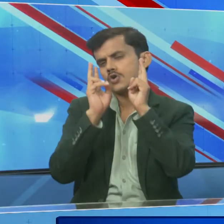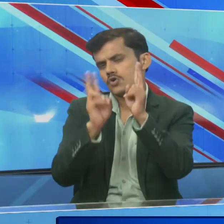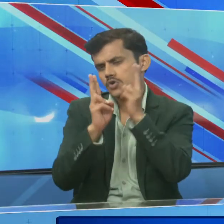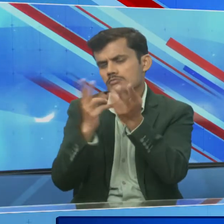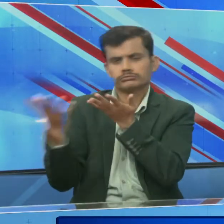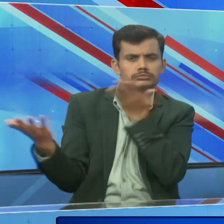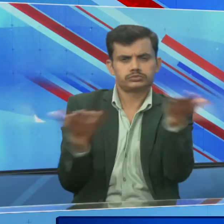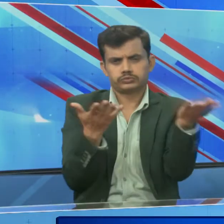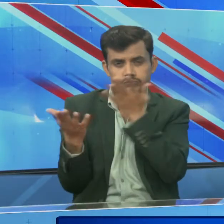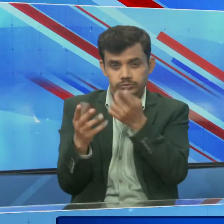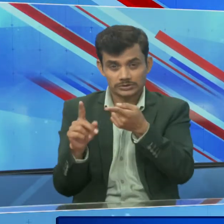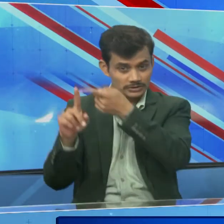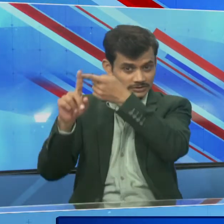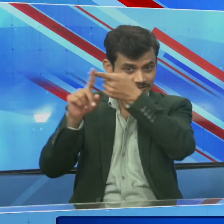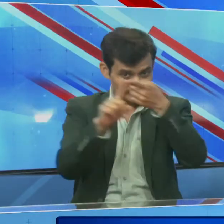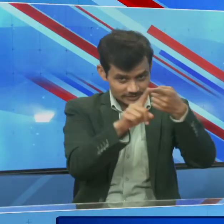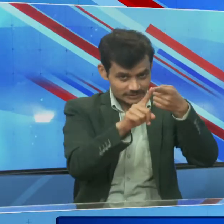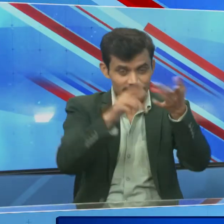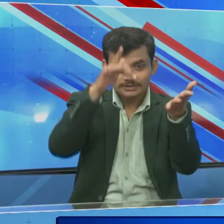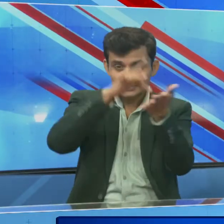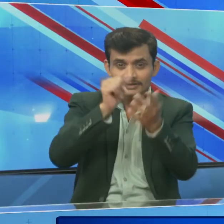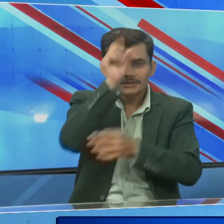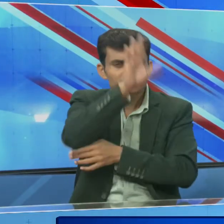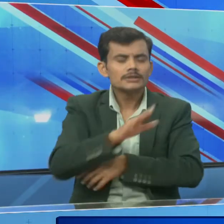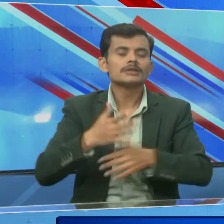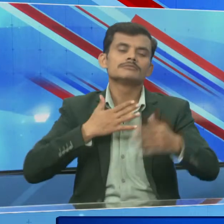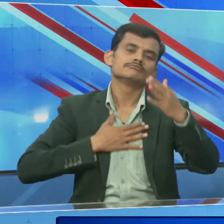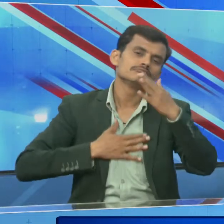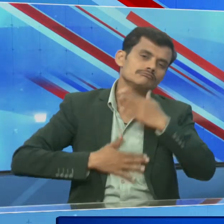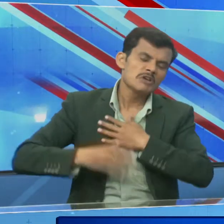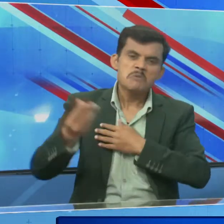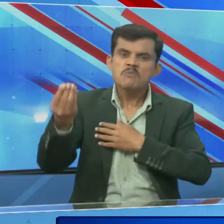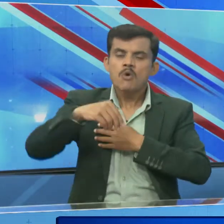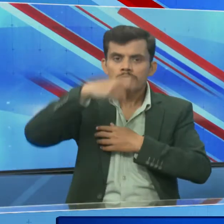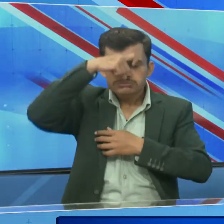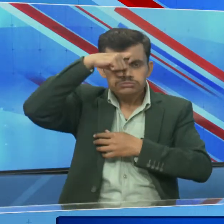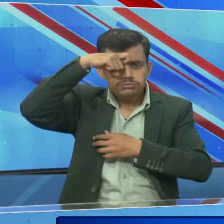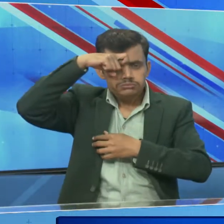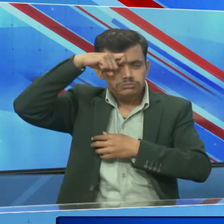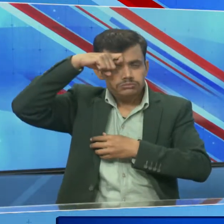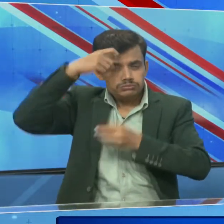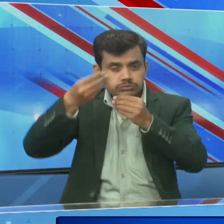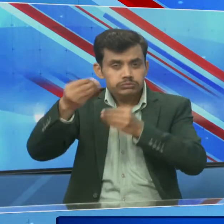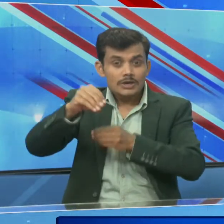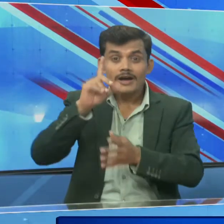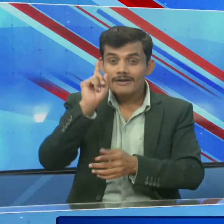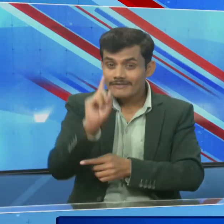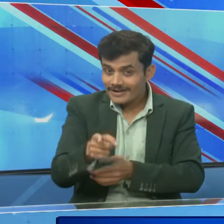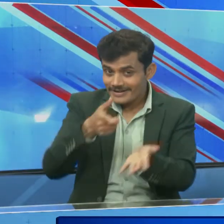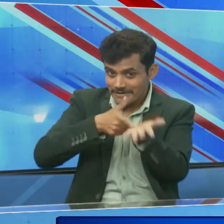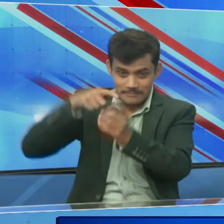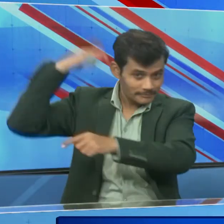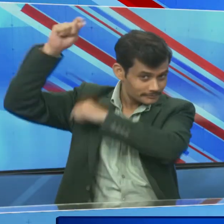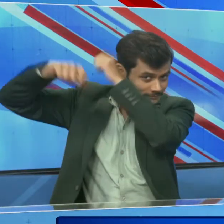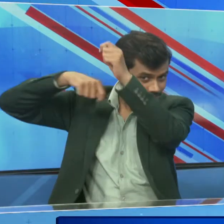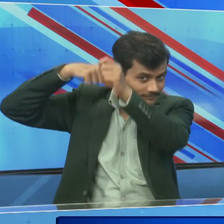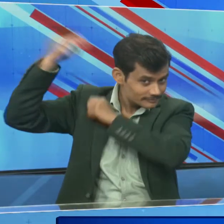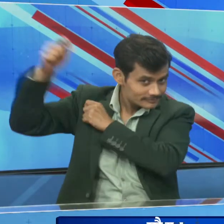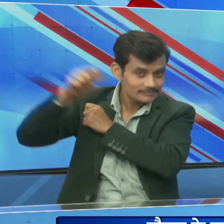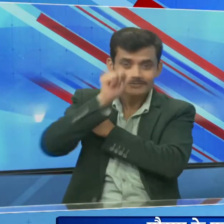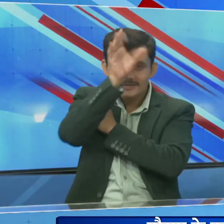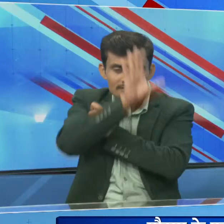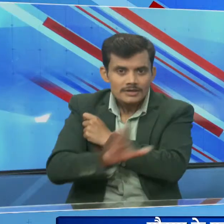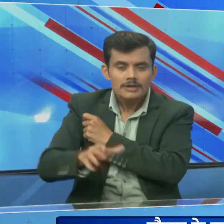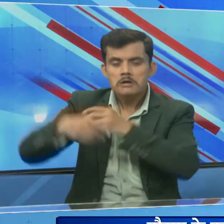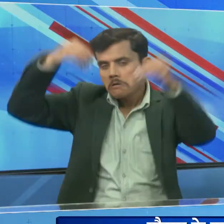ईस्टर्न इंडिया में अभी जो थोड़ी सी राहत मिला था अभी फिर टेम्परेचर बढ़ रहा है। फार्मर्स के लिए खुशखबरी है कि ये पूरा कंट्री एज ए होल